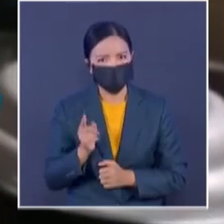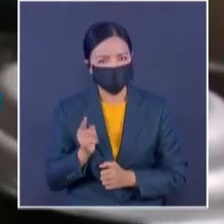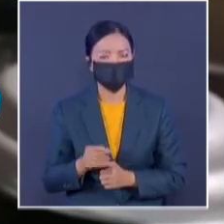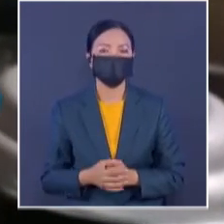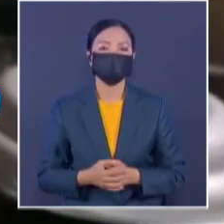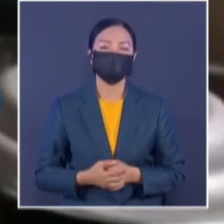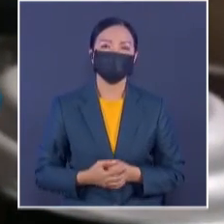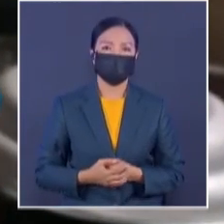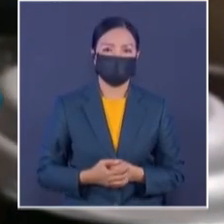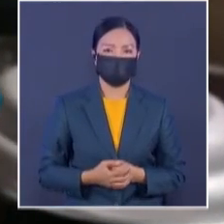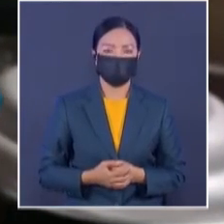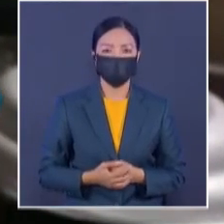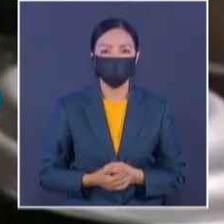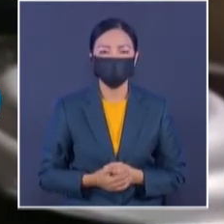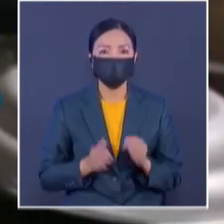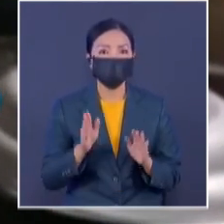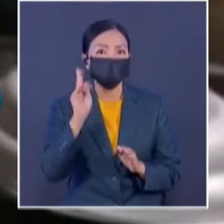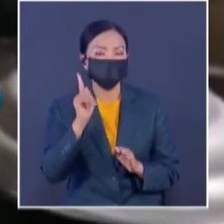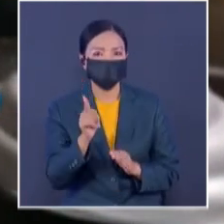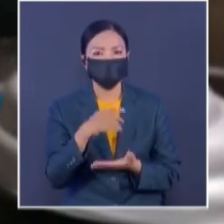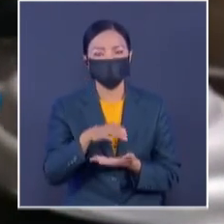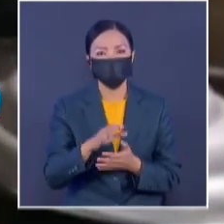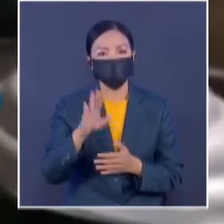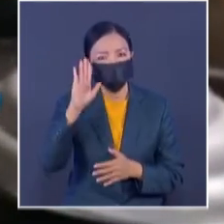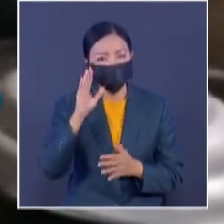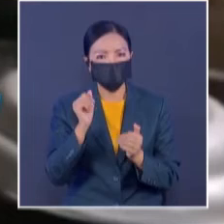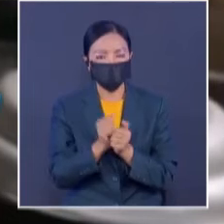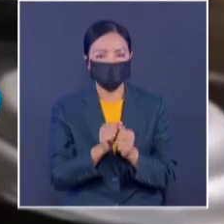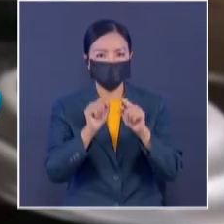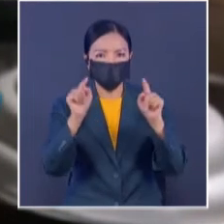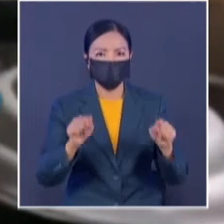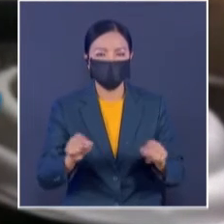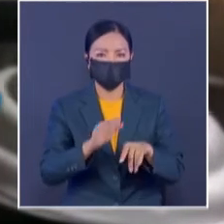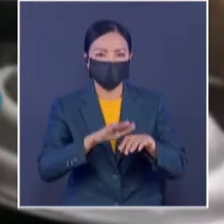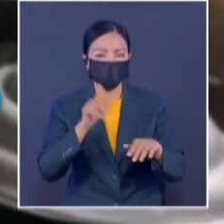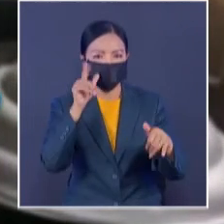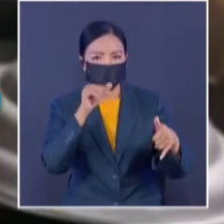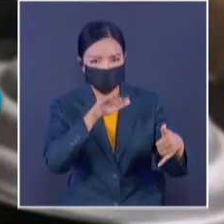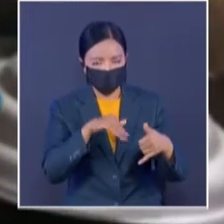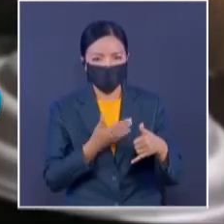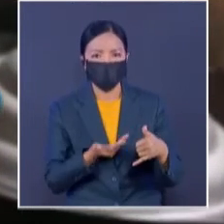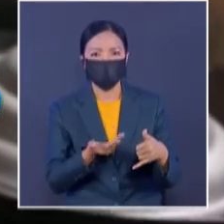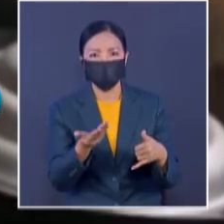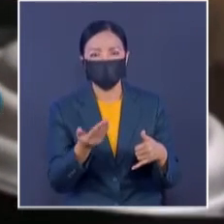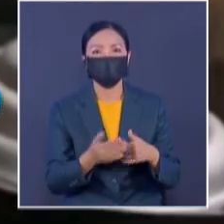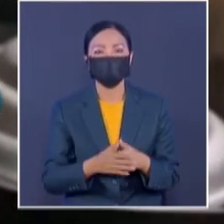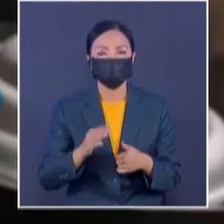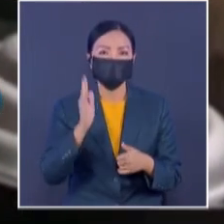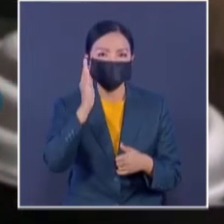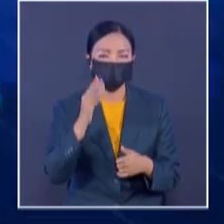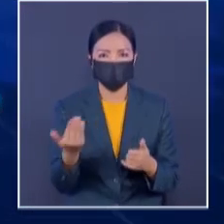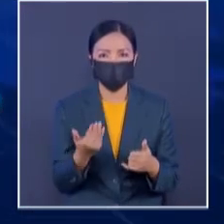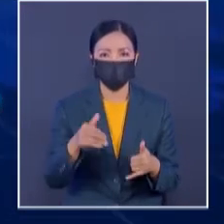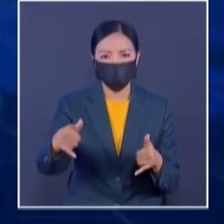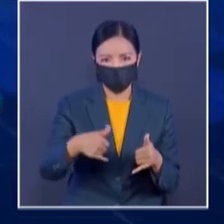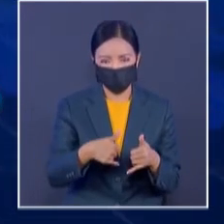งเป็นผู้ร้องเรียนในคดีนี้ผู้สื่อข่าวยังบอกด้วยนะครับว่าพนักงานสอบสวนได้ออกหมายเรียก แม่ของนายต้อมคนนี้นะครับพร้อมกับนายต้อมเอง